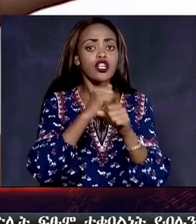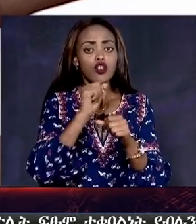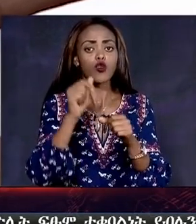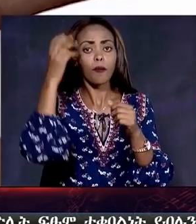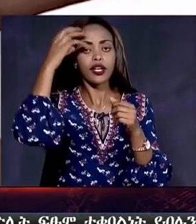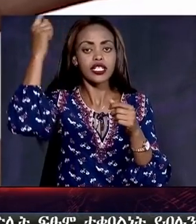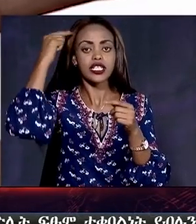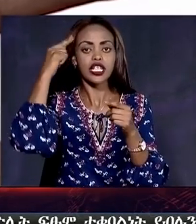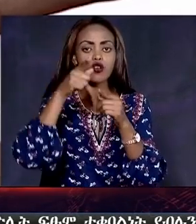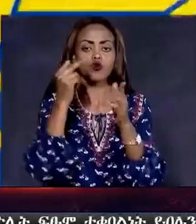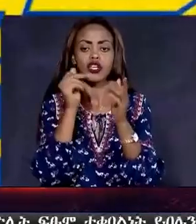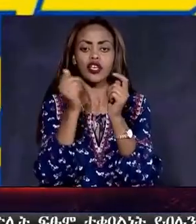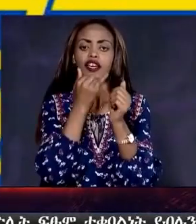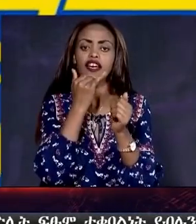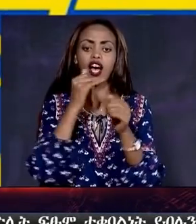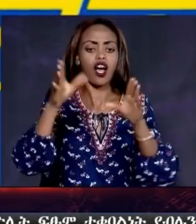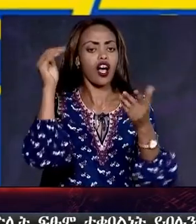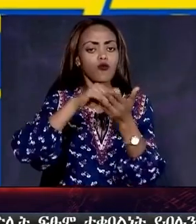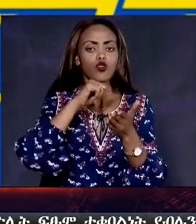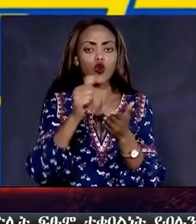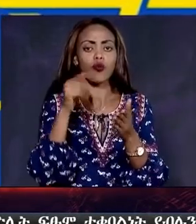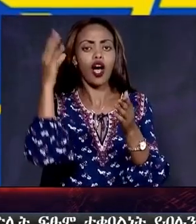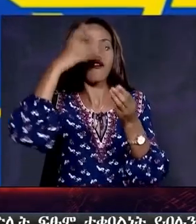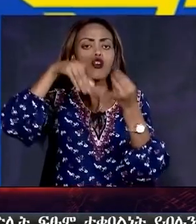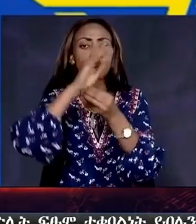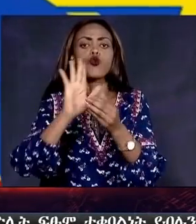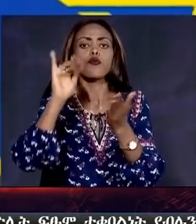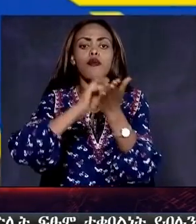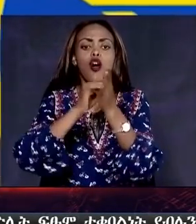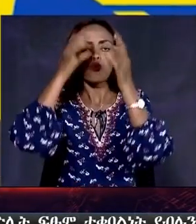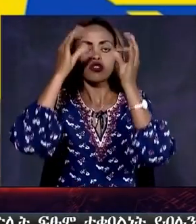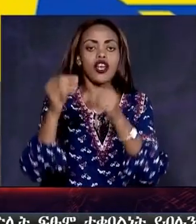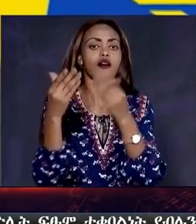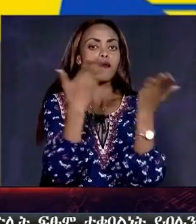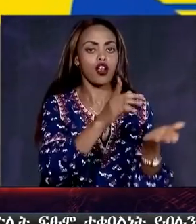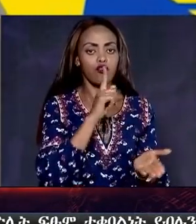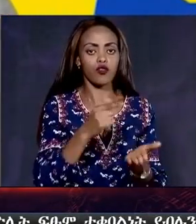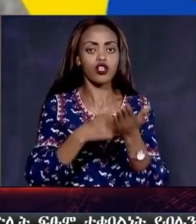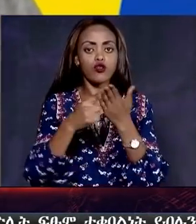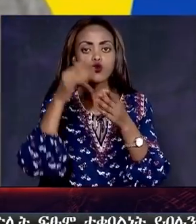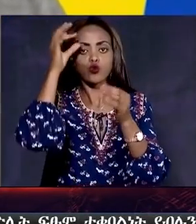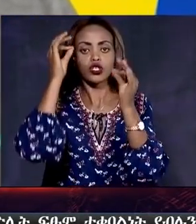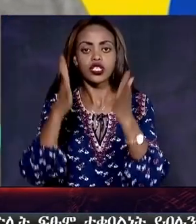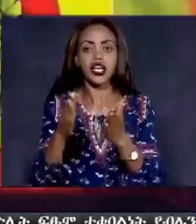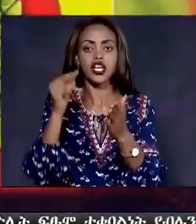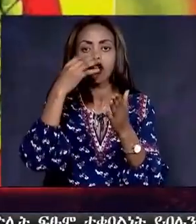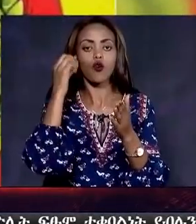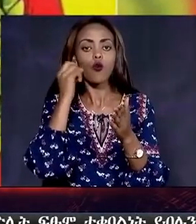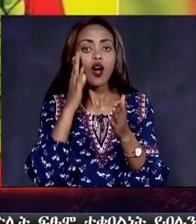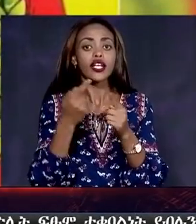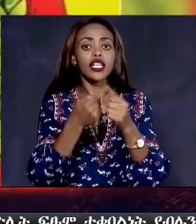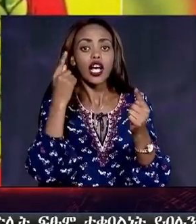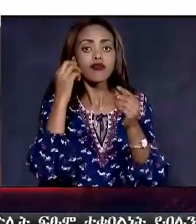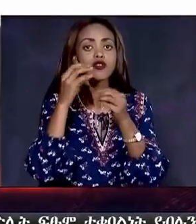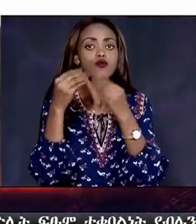ትግራይ ነዚ ጌጋ ብፍጹም ከም ዘይደግሞን ኣብ ክልሉ መረፃ ከም ዘካይድን እውን ውሳነ ኣመሓላልፉ እዩ። እዚ ውሳነ ህወሓት ንህዝቢ ካብ ዘለዎ